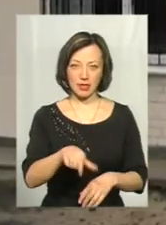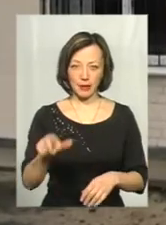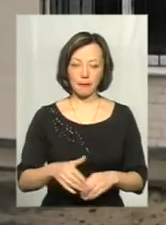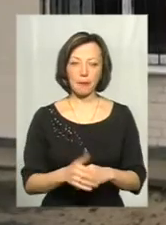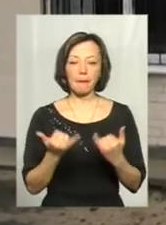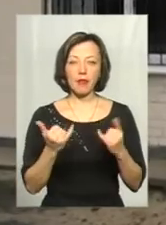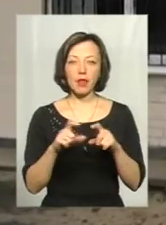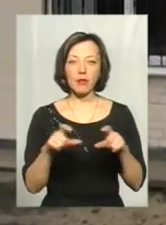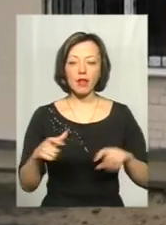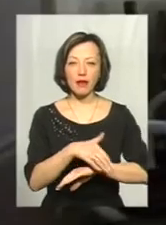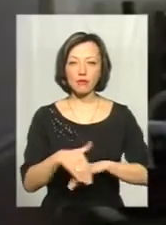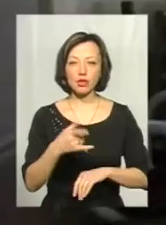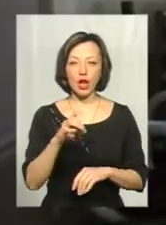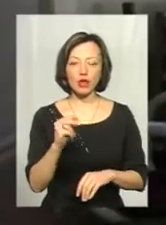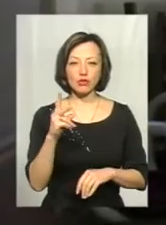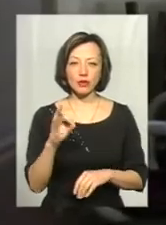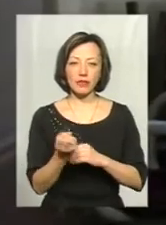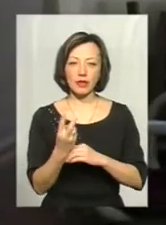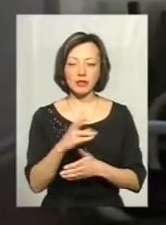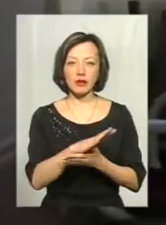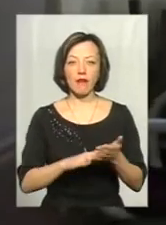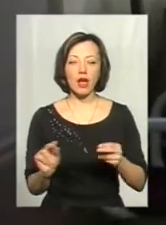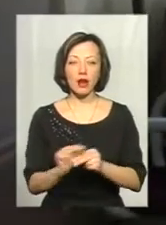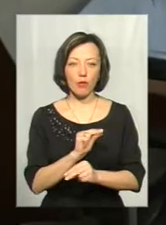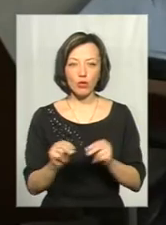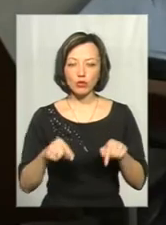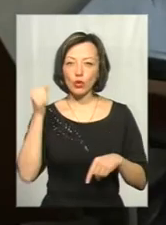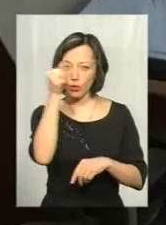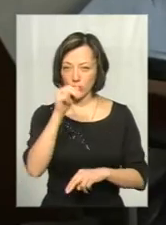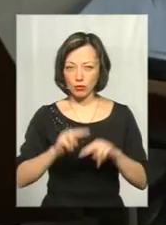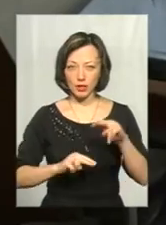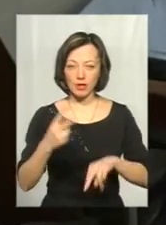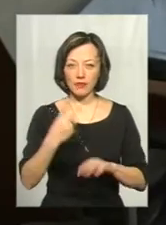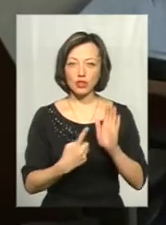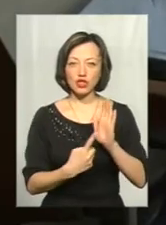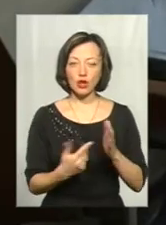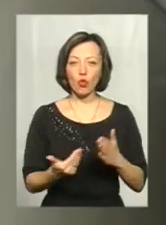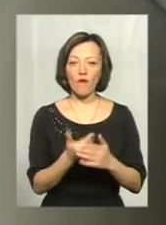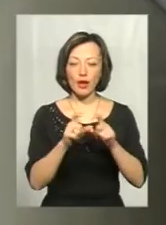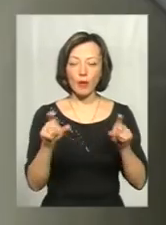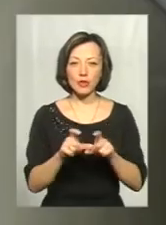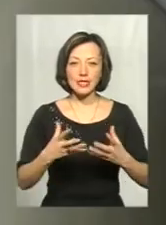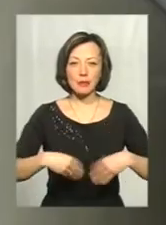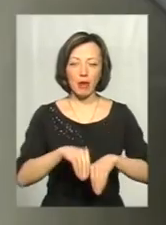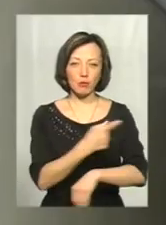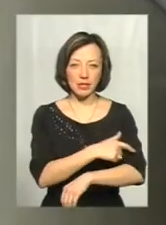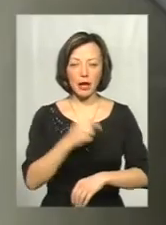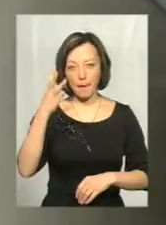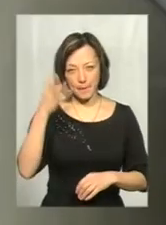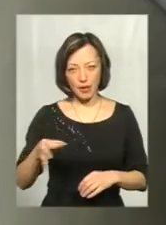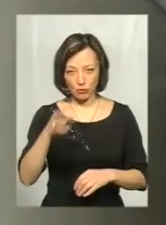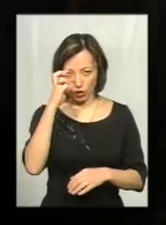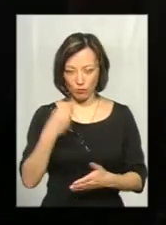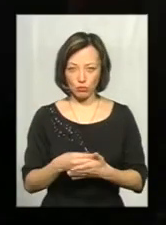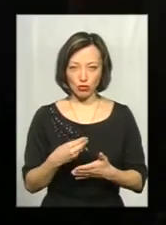в амбулаторії на вулиці Гречка, 12 у Хмельницькому триває ремонт. Цьогоріч на будівництво 26 нових амбулаторій сімейної медицини Хмельниччині з